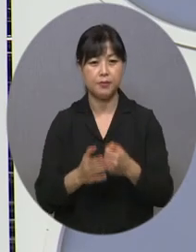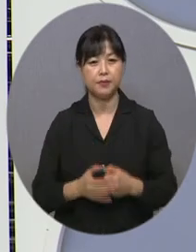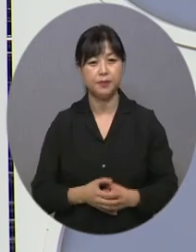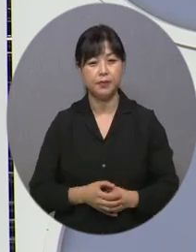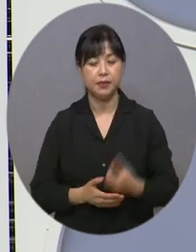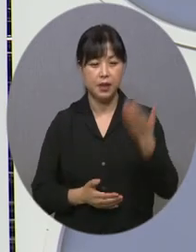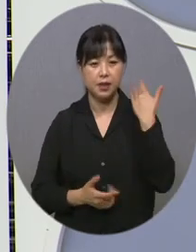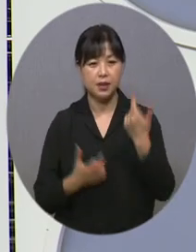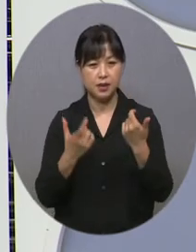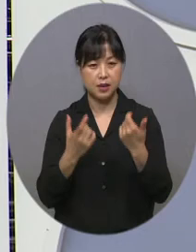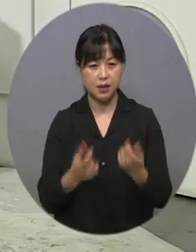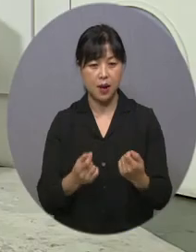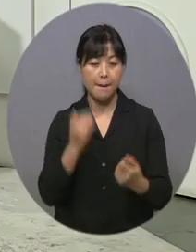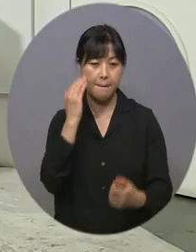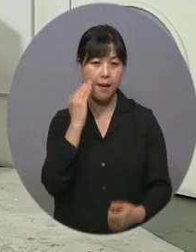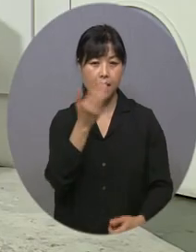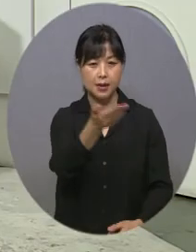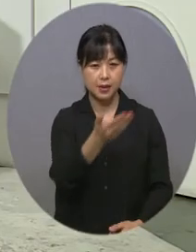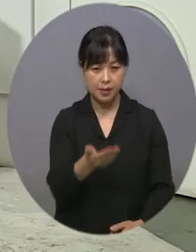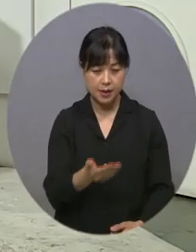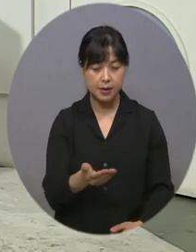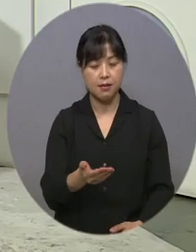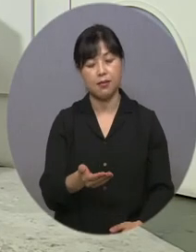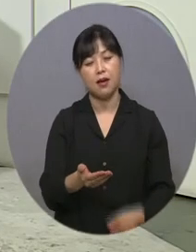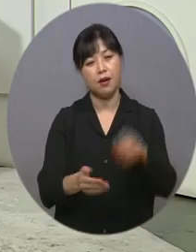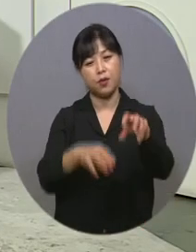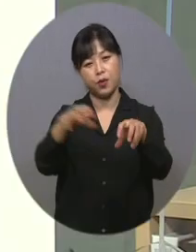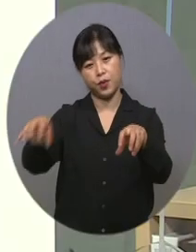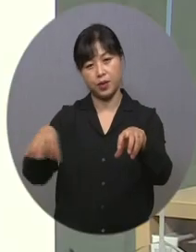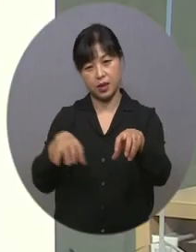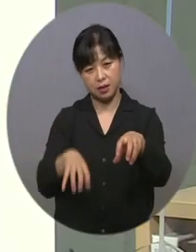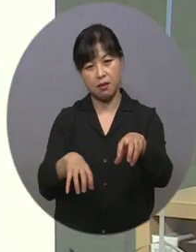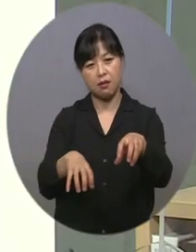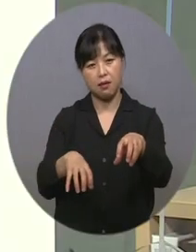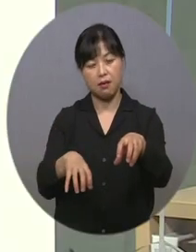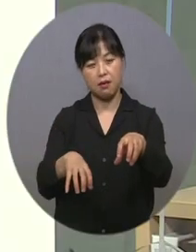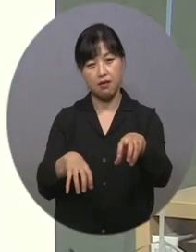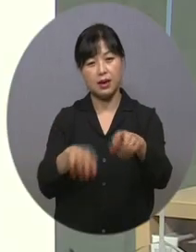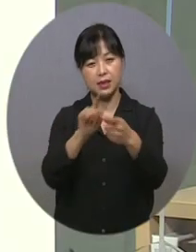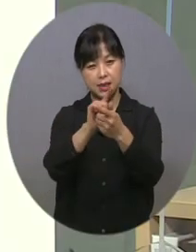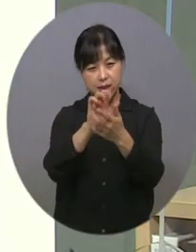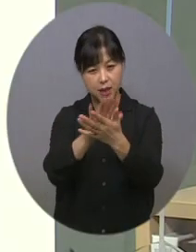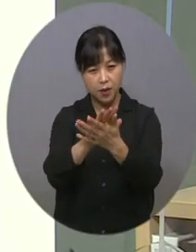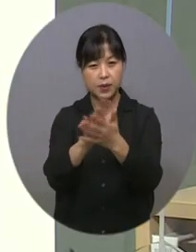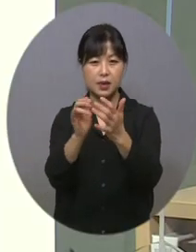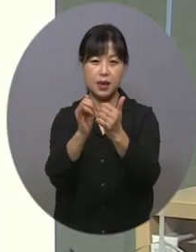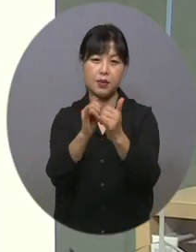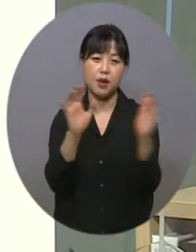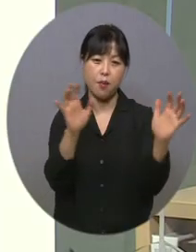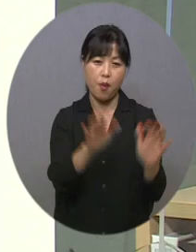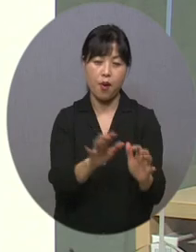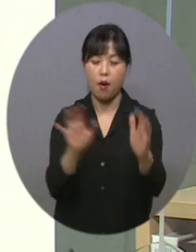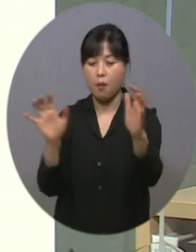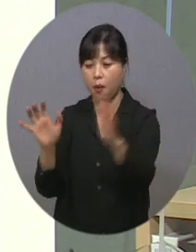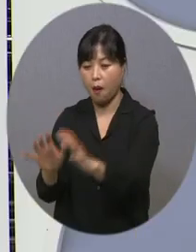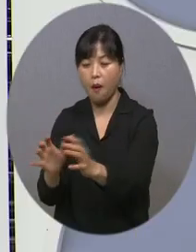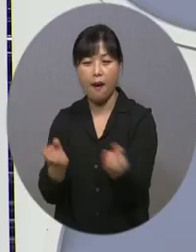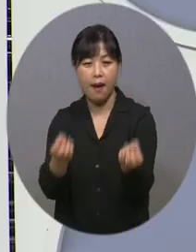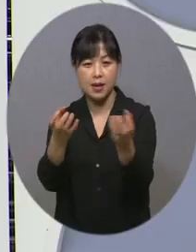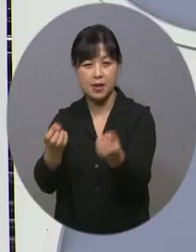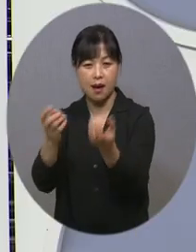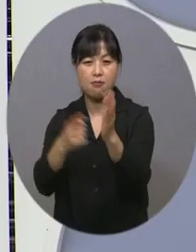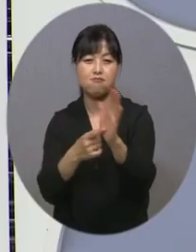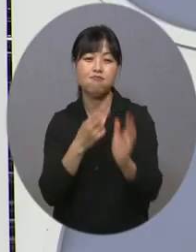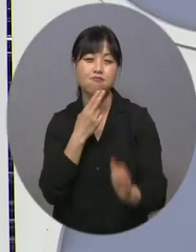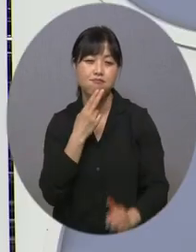예전처럼 무슨 뭐 어디 청계천이나 무슨 시내 돌아다니면서 각지에서 이렇게 오프라인으로 막 인파들이 모여서 큰 행사를